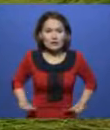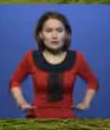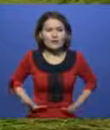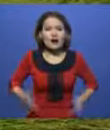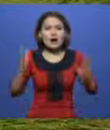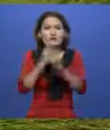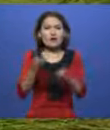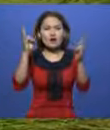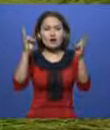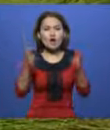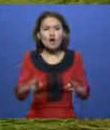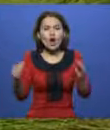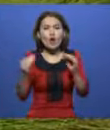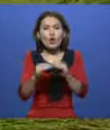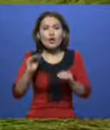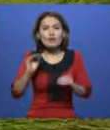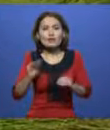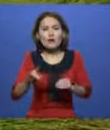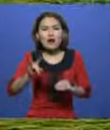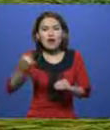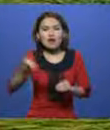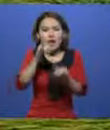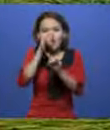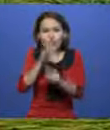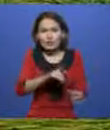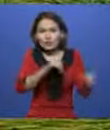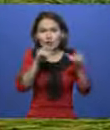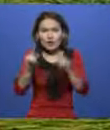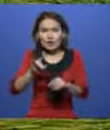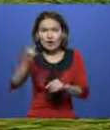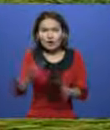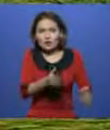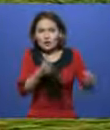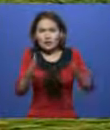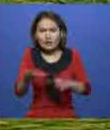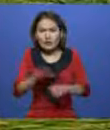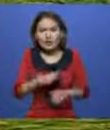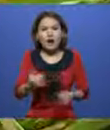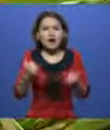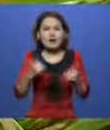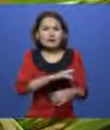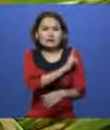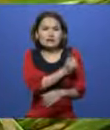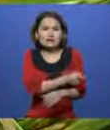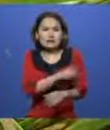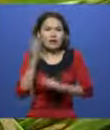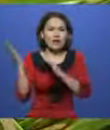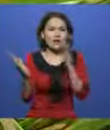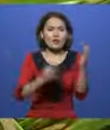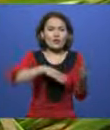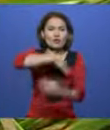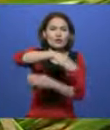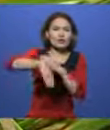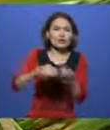тосын мінезінен ондаған әуе рейстері кейінге шегерілді. Аймақта мекемелер уақытша жабылды. Хагипут сөзі тагал тілінен аударғанда қамшы